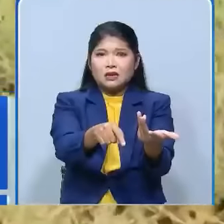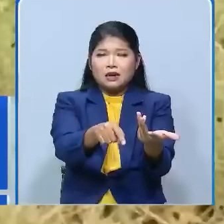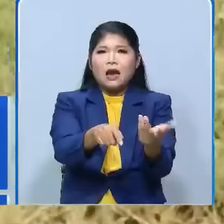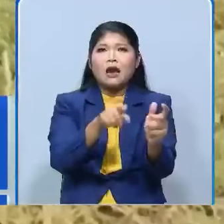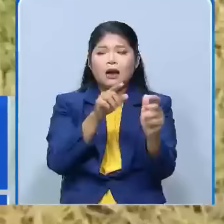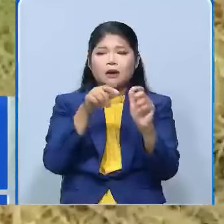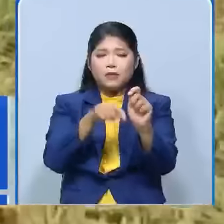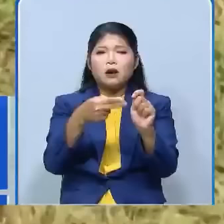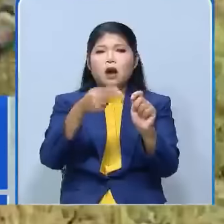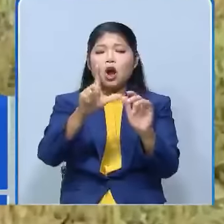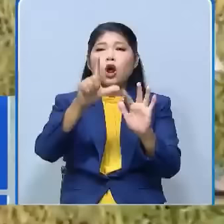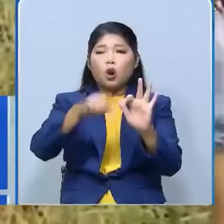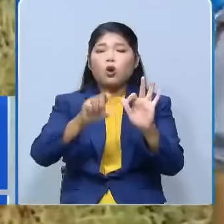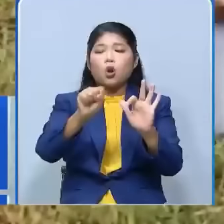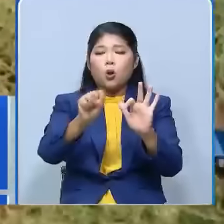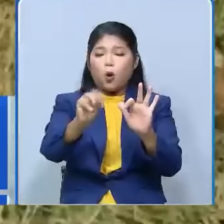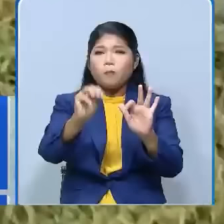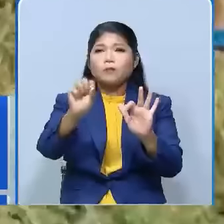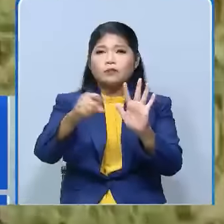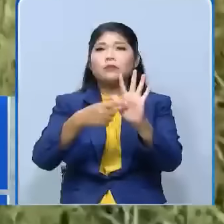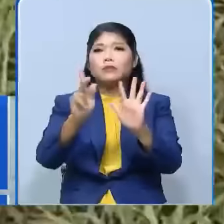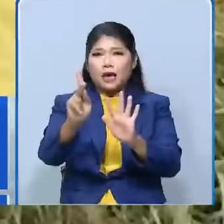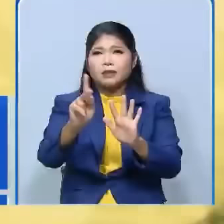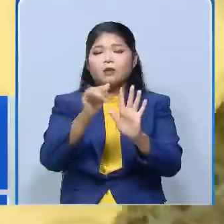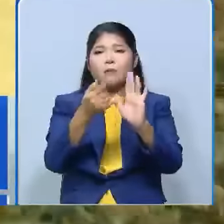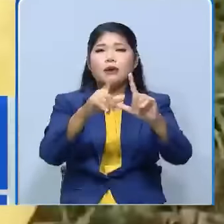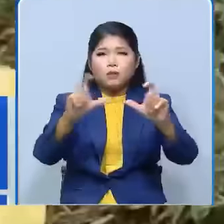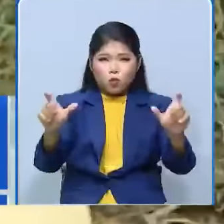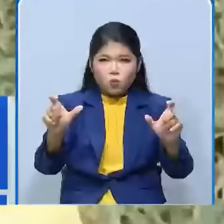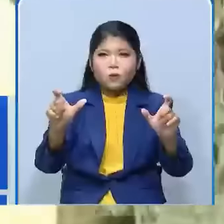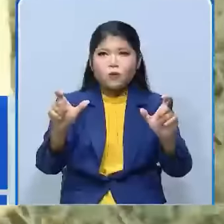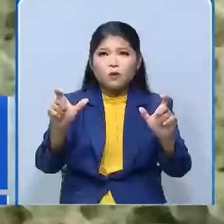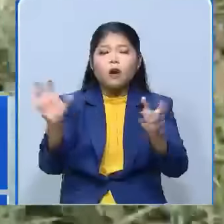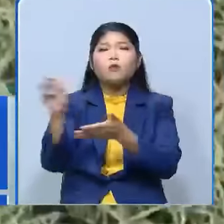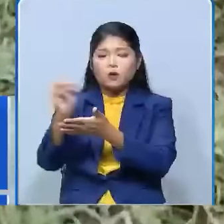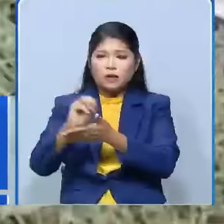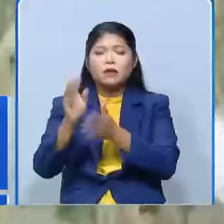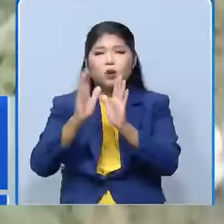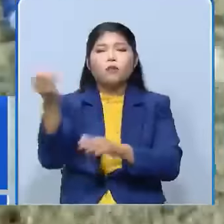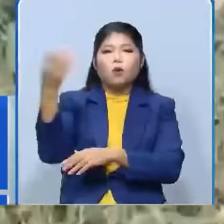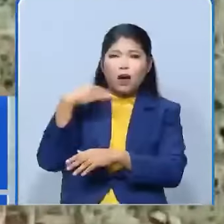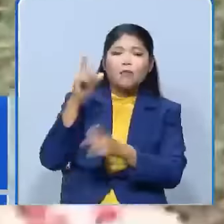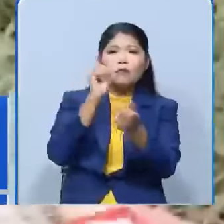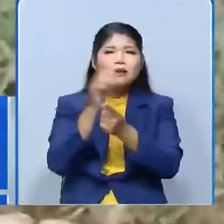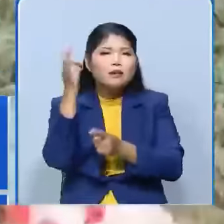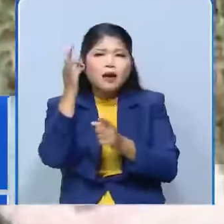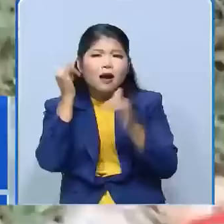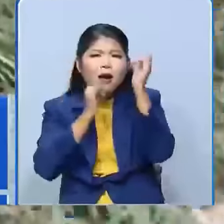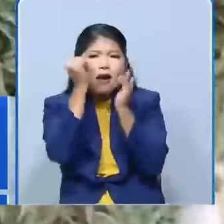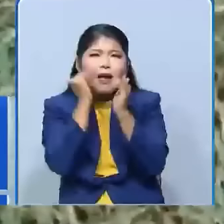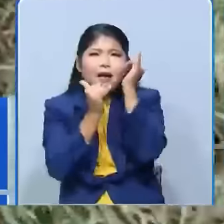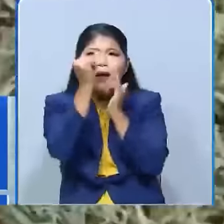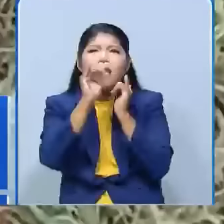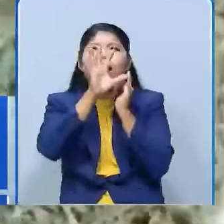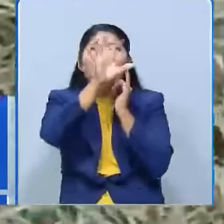ำเภอหล่มสักจังหวัดเพชรบูรณ์เจ้าหน้าที่ศูนย์วิทยุกู้ภัยกกไซหล่มสักก็รับแจ้งจากชาวบ้านว่าเอ๊ได้ยินเสียงแบบเด็กทารกร้